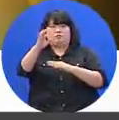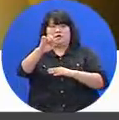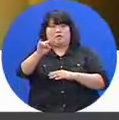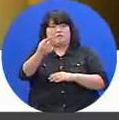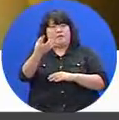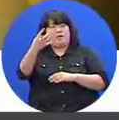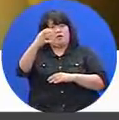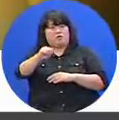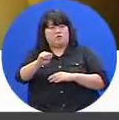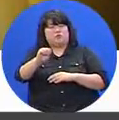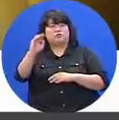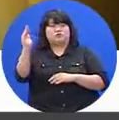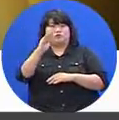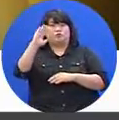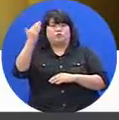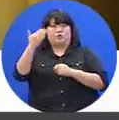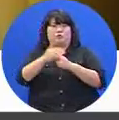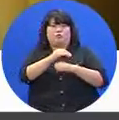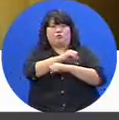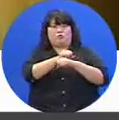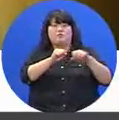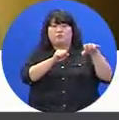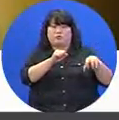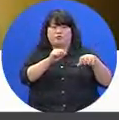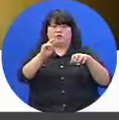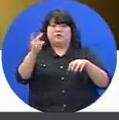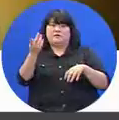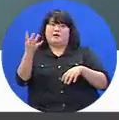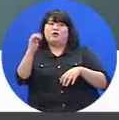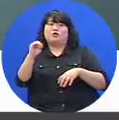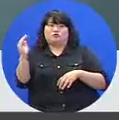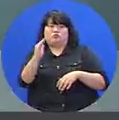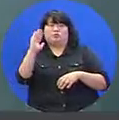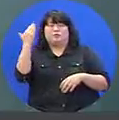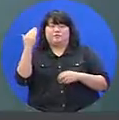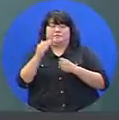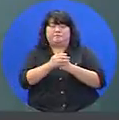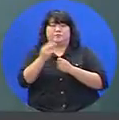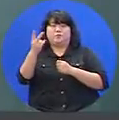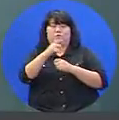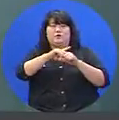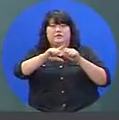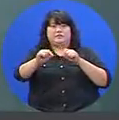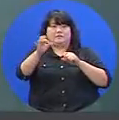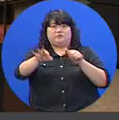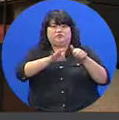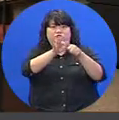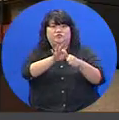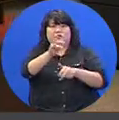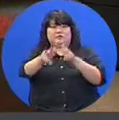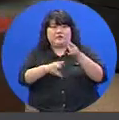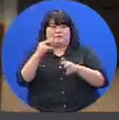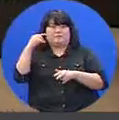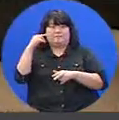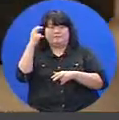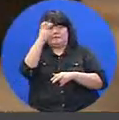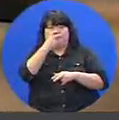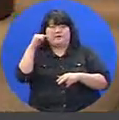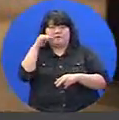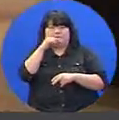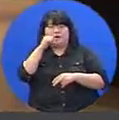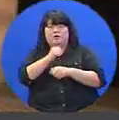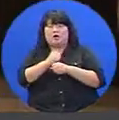100억 정도 이렇게 받고, 네. 광역 같은 경우는 200억 정도. 또 지방재정 투자사업 심사를 강화하고